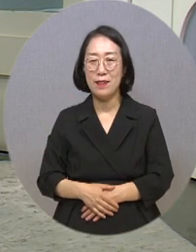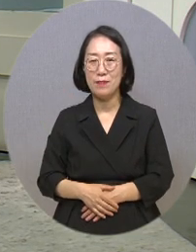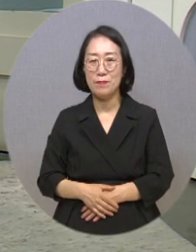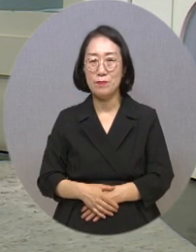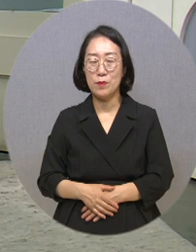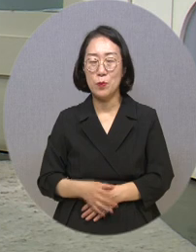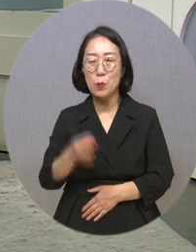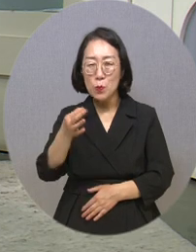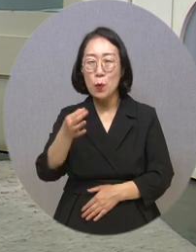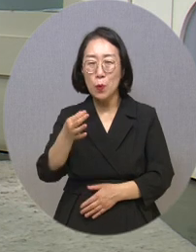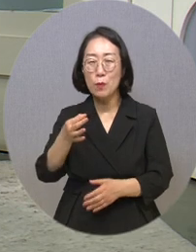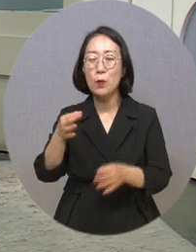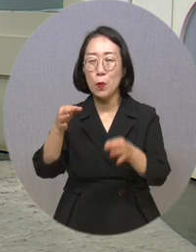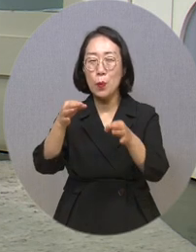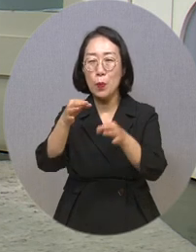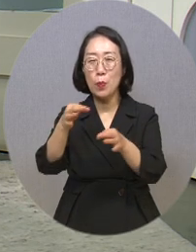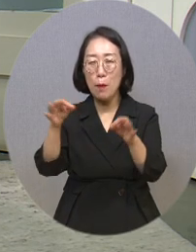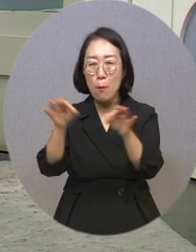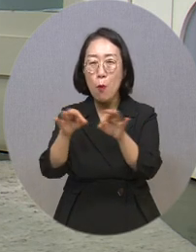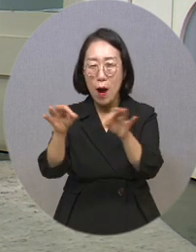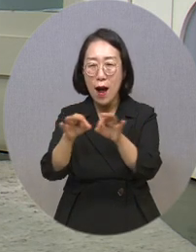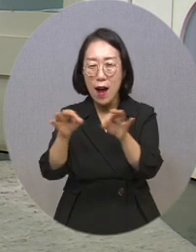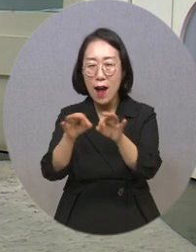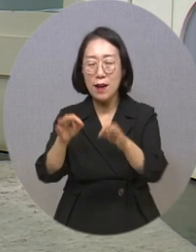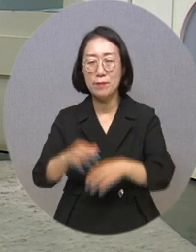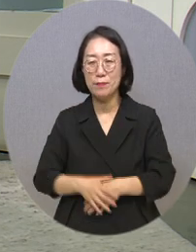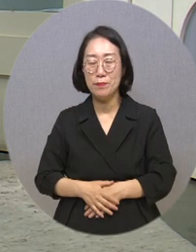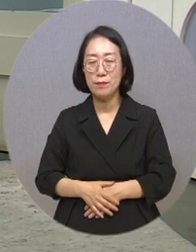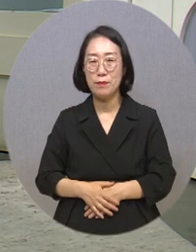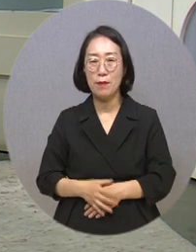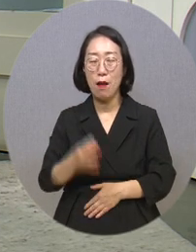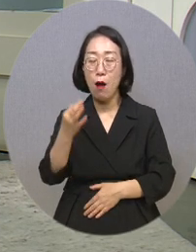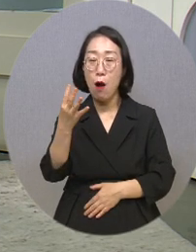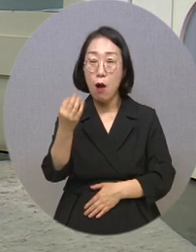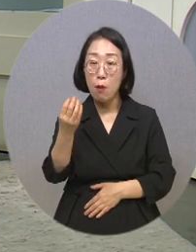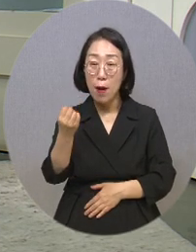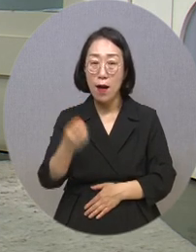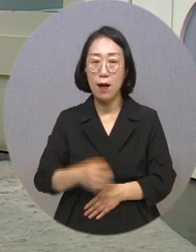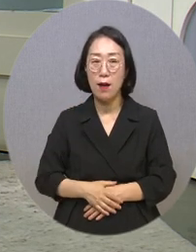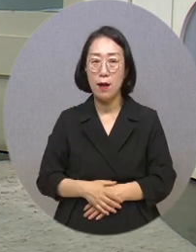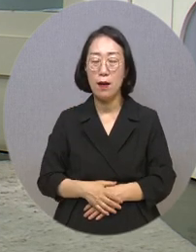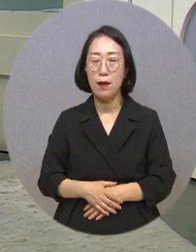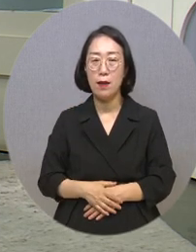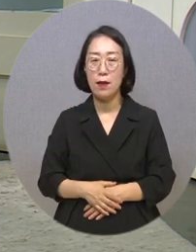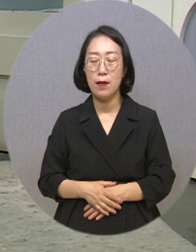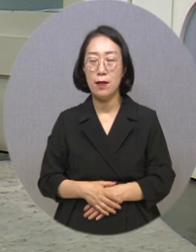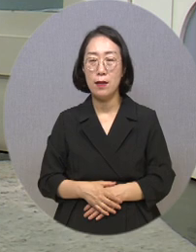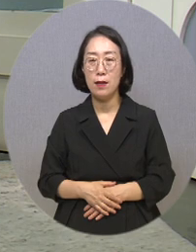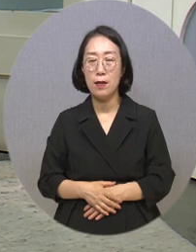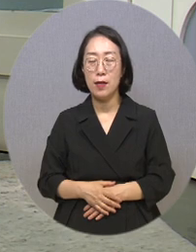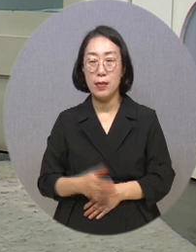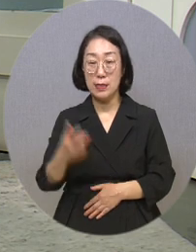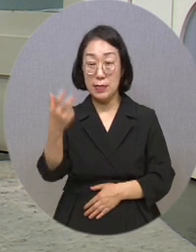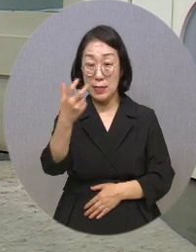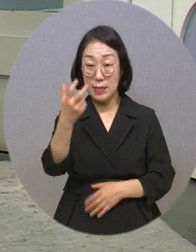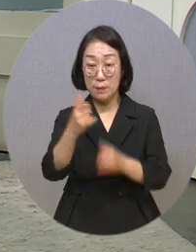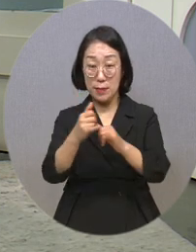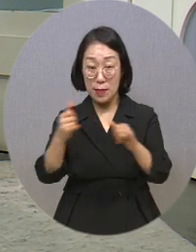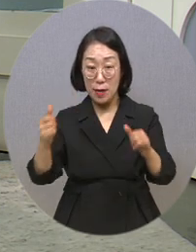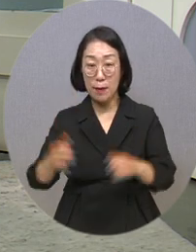해서 기부로 출연하고 기부해서 근데 얼마예요? 총 저기 1년에 한